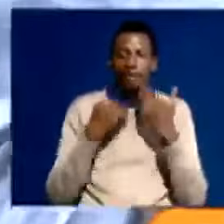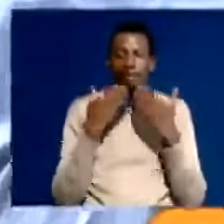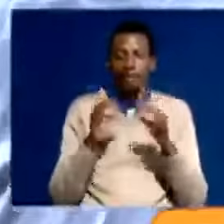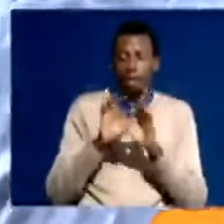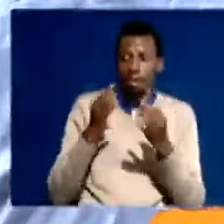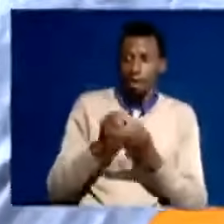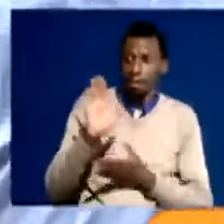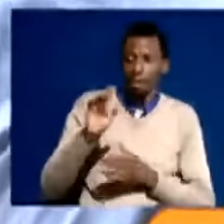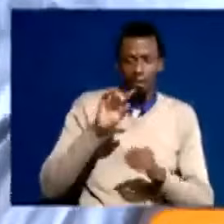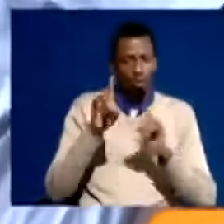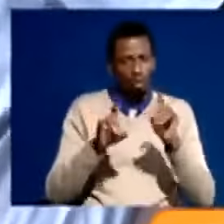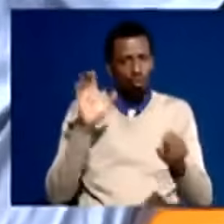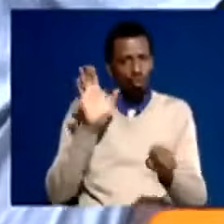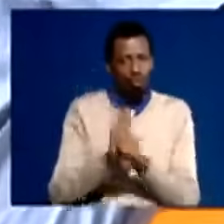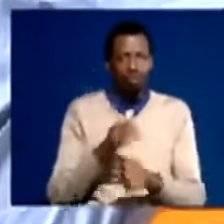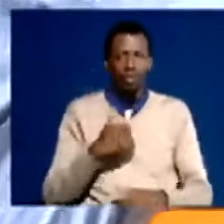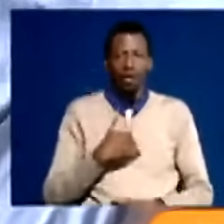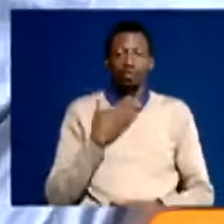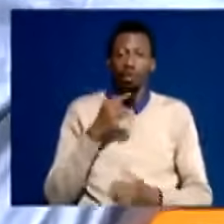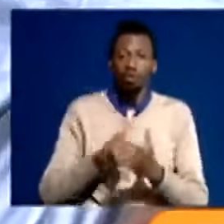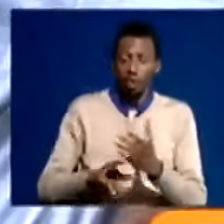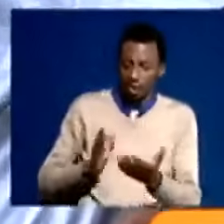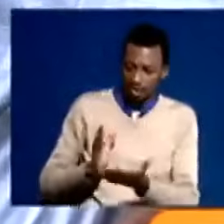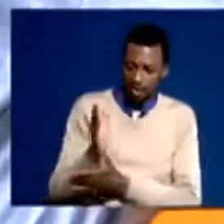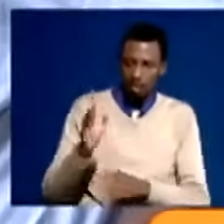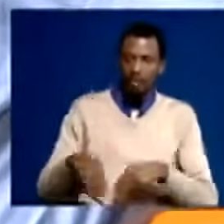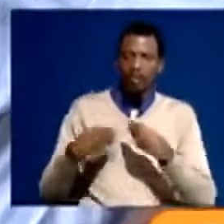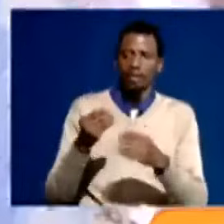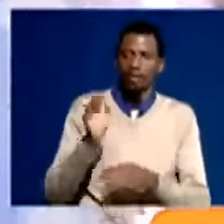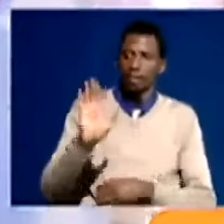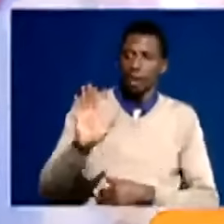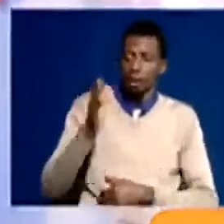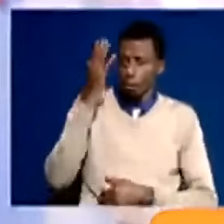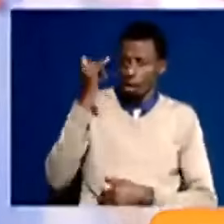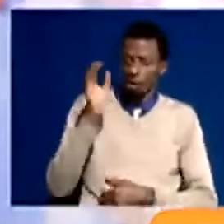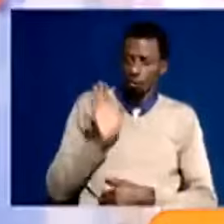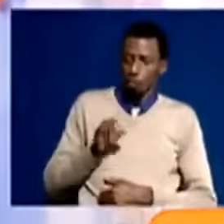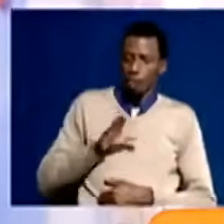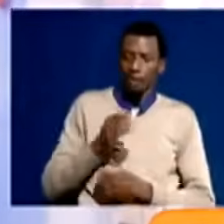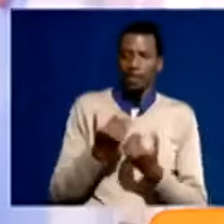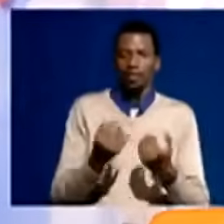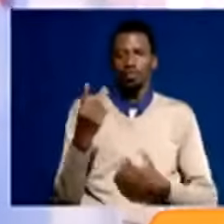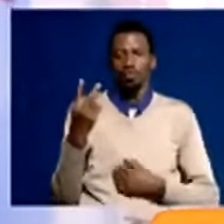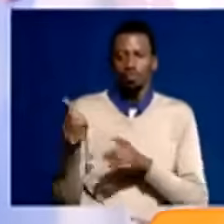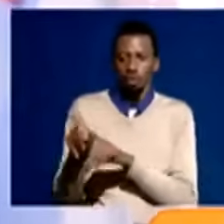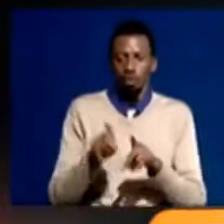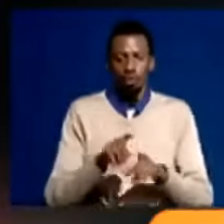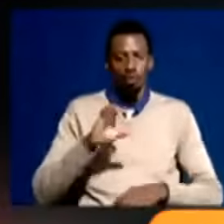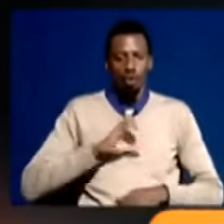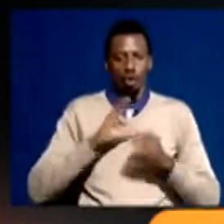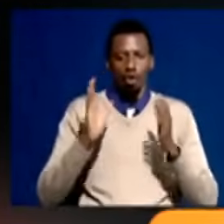Laura ina maswali chungu nzima na kutaka haki kwa mama huyu wa watoto wawili na mmiliki wa eneo hilo la